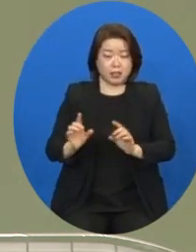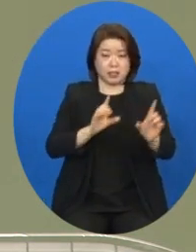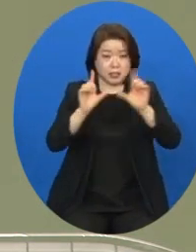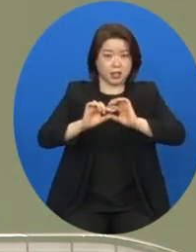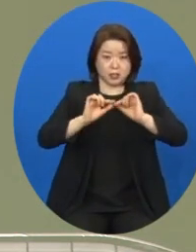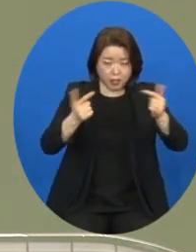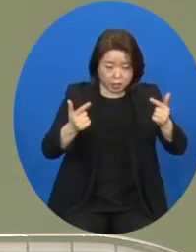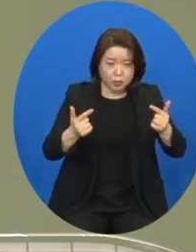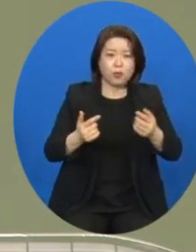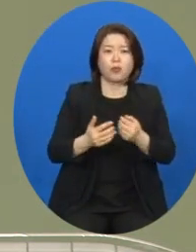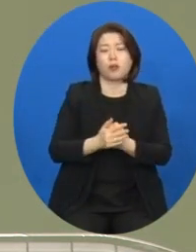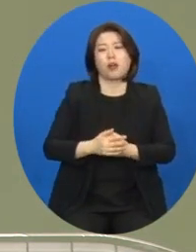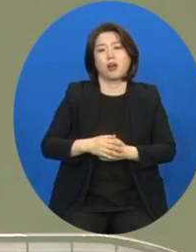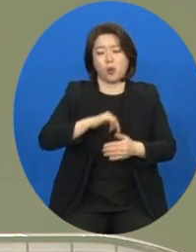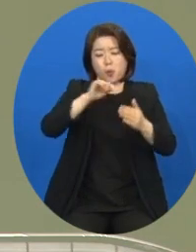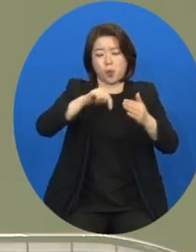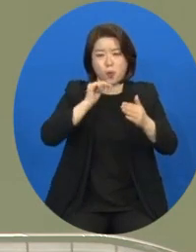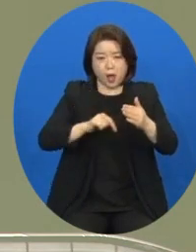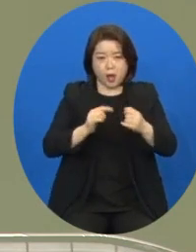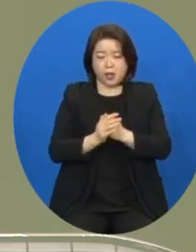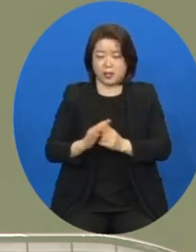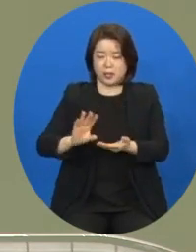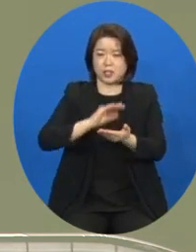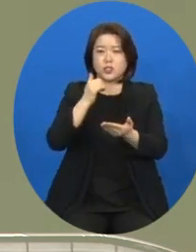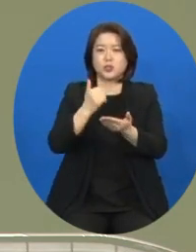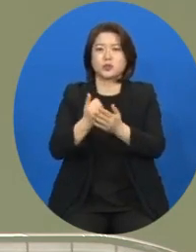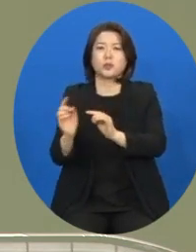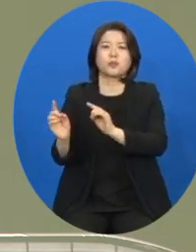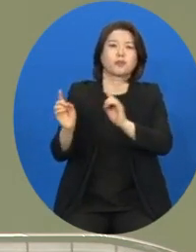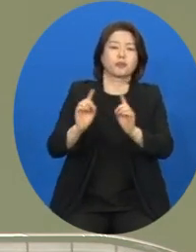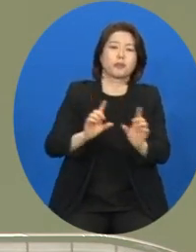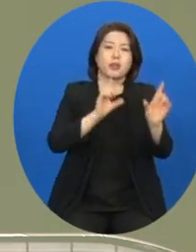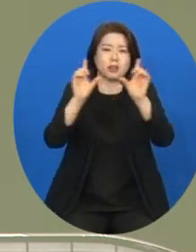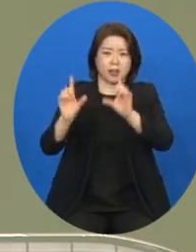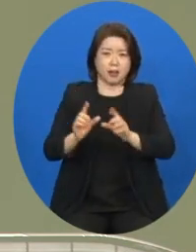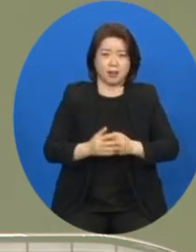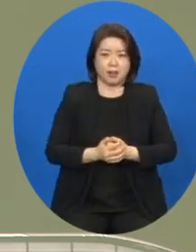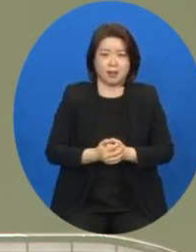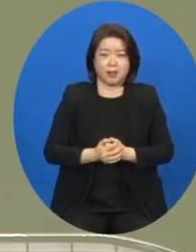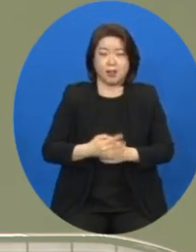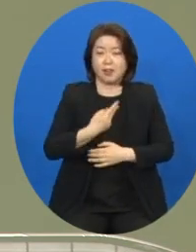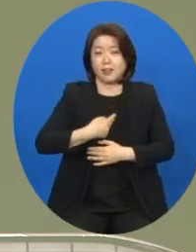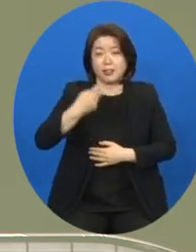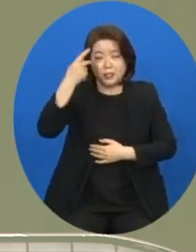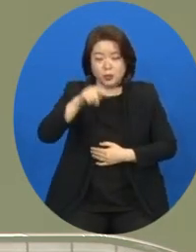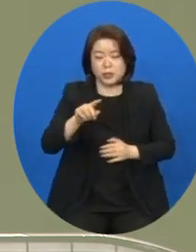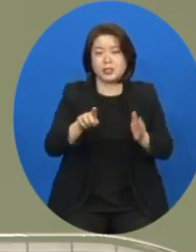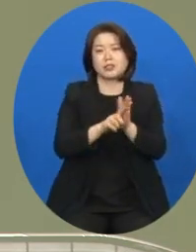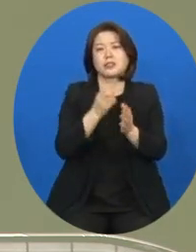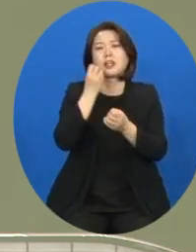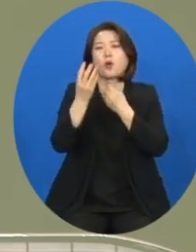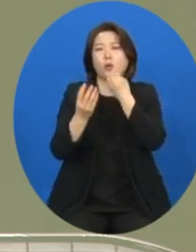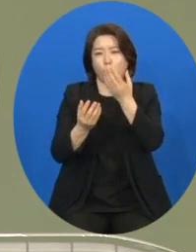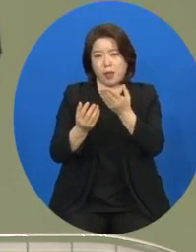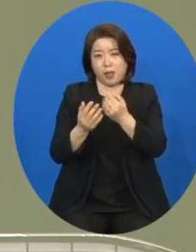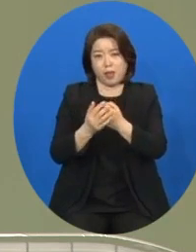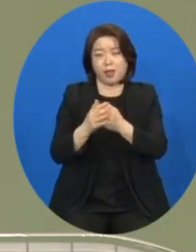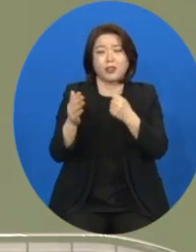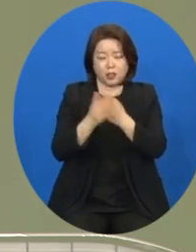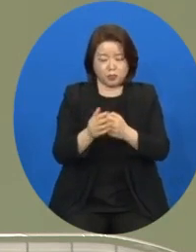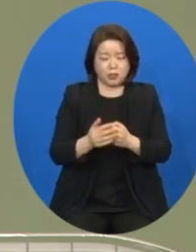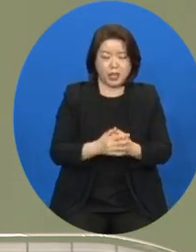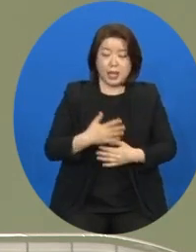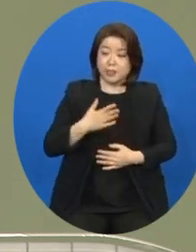사는 것 아니요 내 안에 그리스도께서 사시는 것이라. 사도 바울의 이 신앙 고백, 내가 사는 거